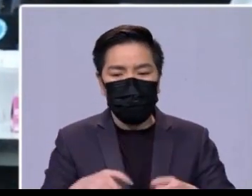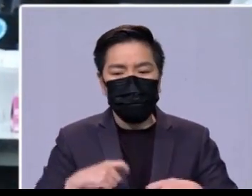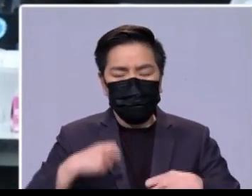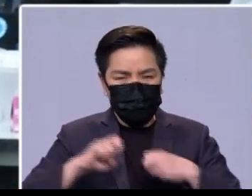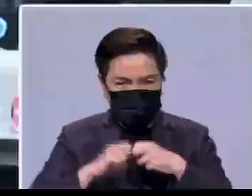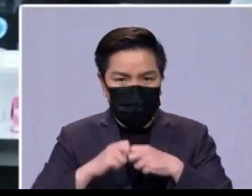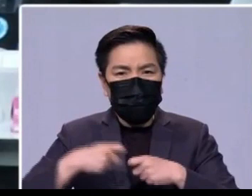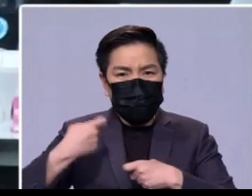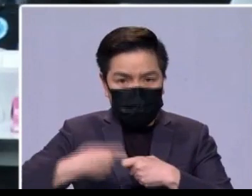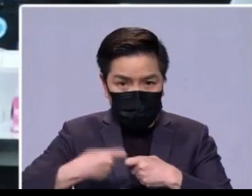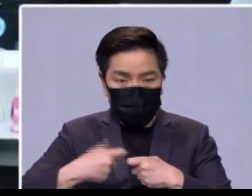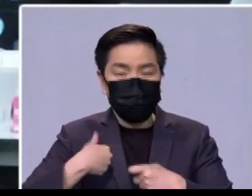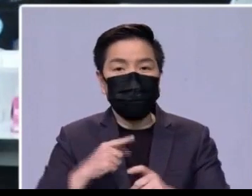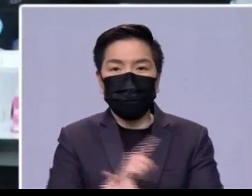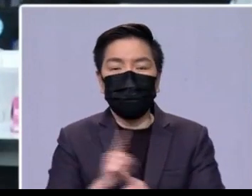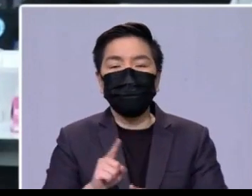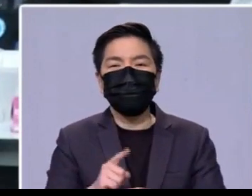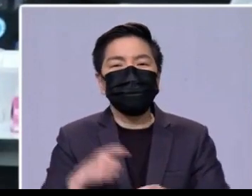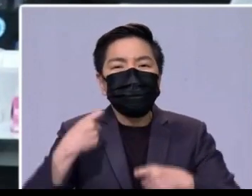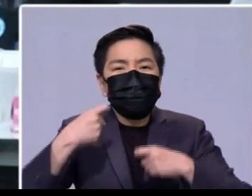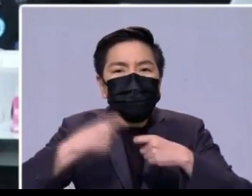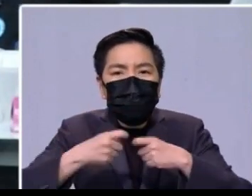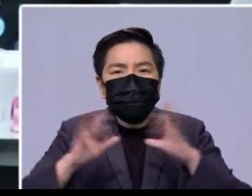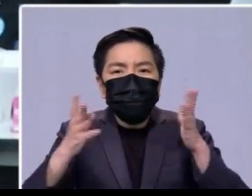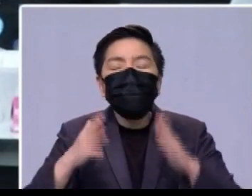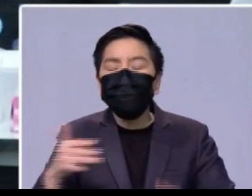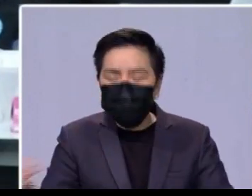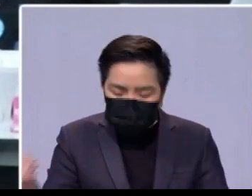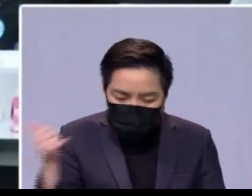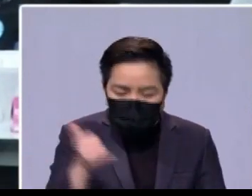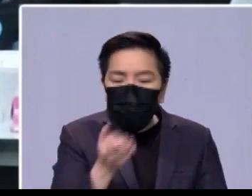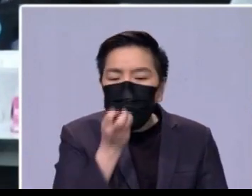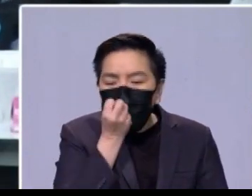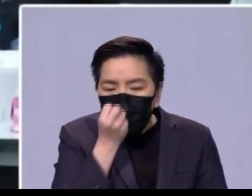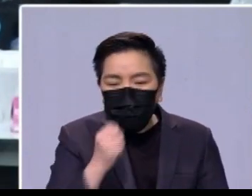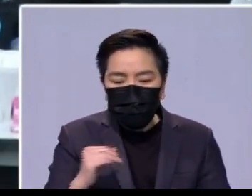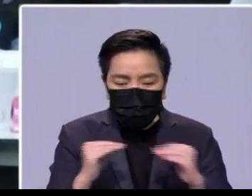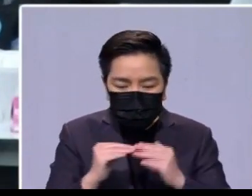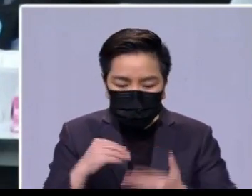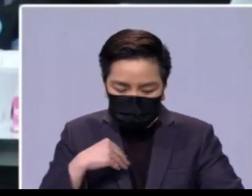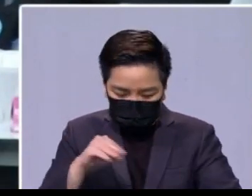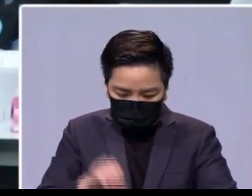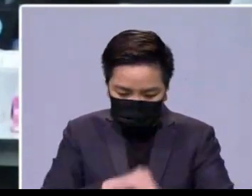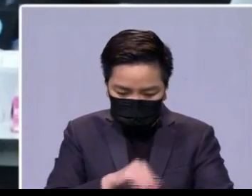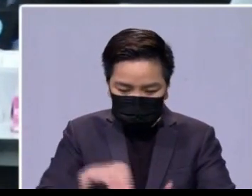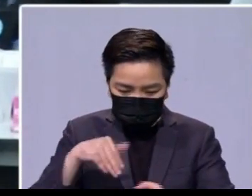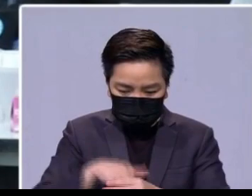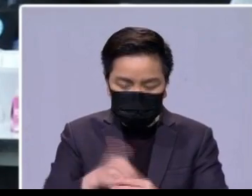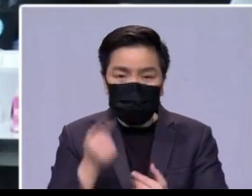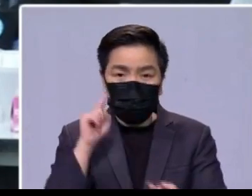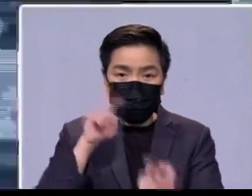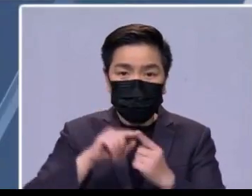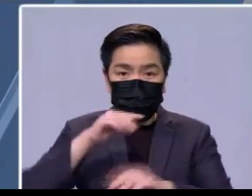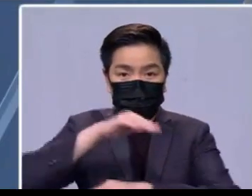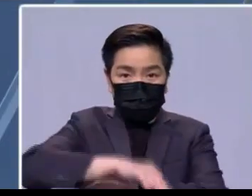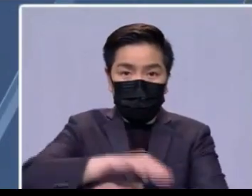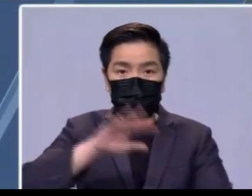ากอยู่บ้างนะครับแต่ก็ไม่ยุ่งยากจนเกินไปที่จะออกมาใช้สิทธิ์นะครับจนถึงตอนนี้ก็ยังมีเวลาจนถึงเวลา 17:00 น.ครับ